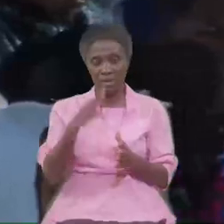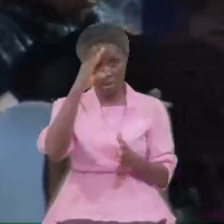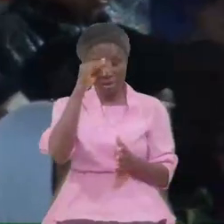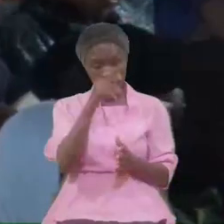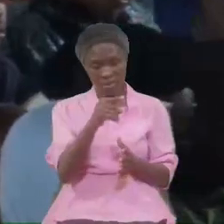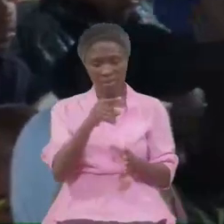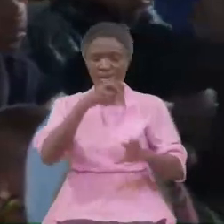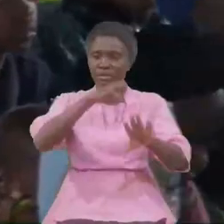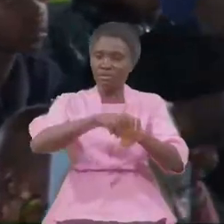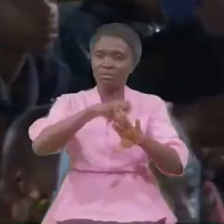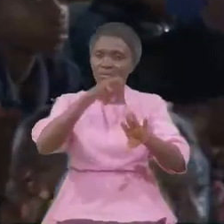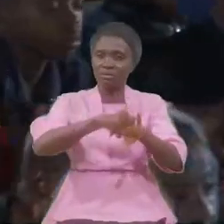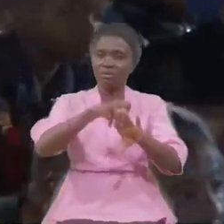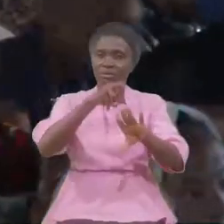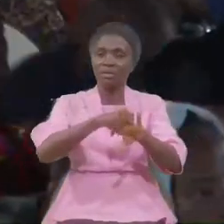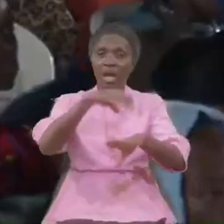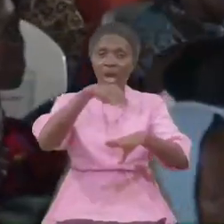Il tape à la porte